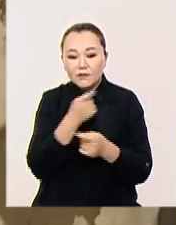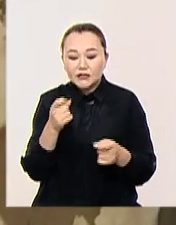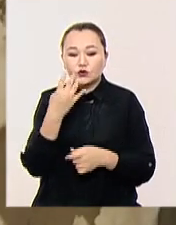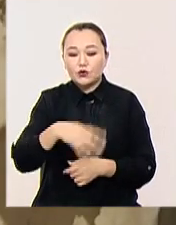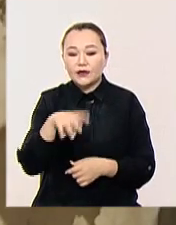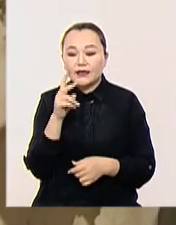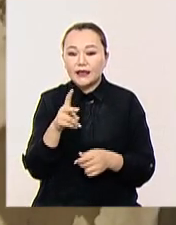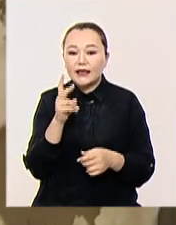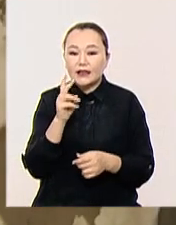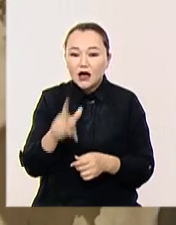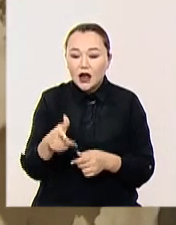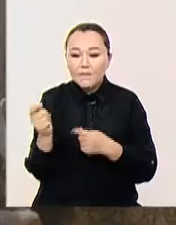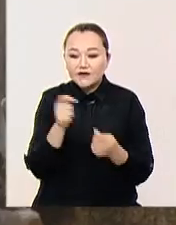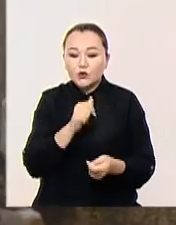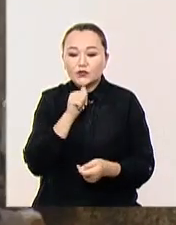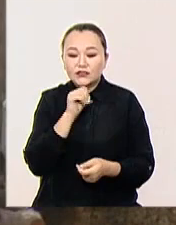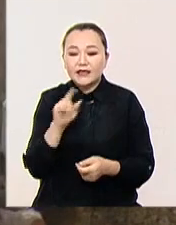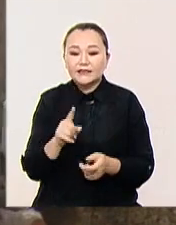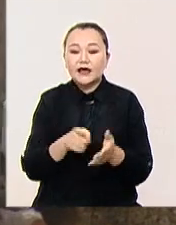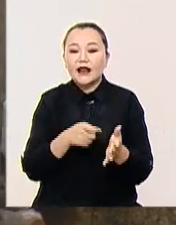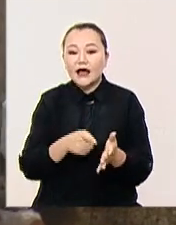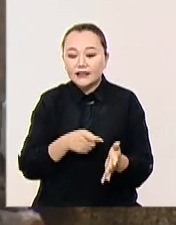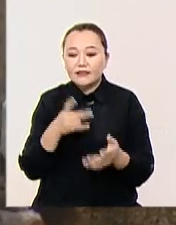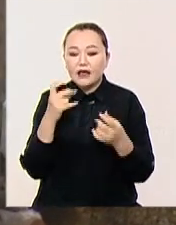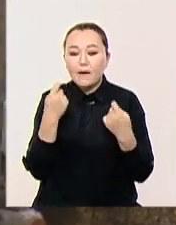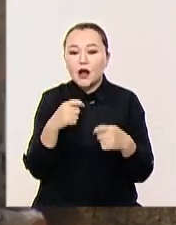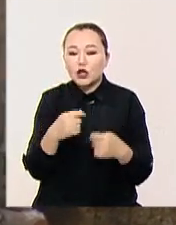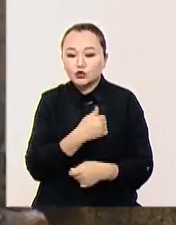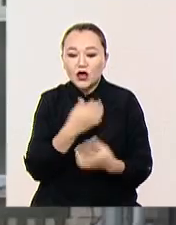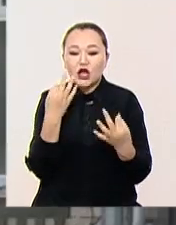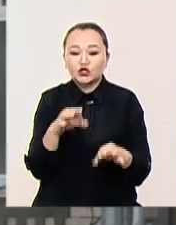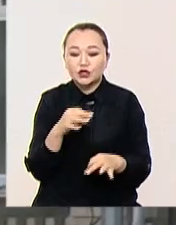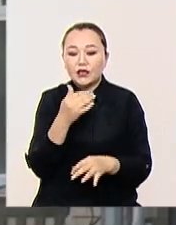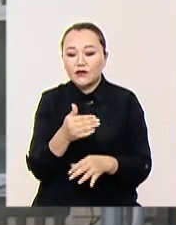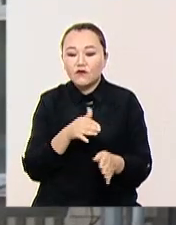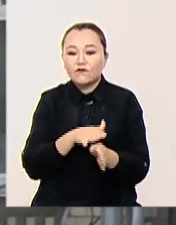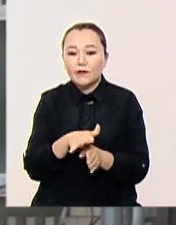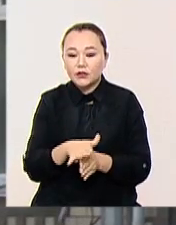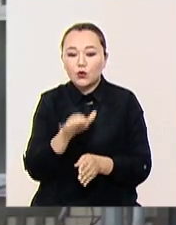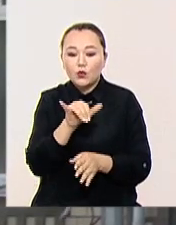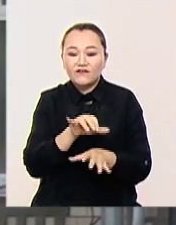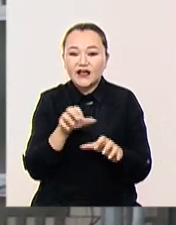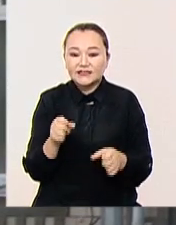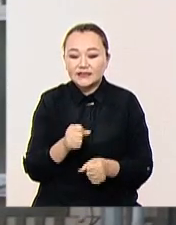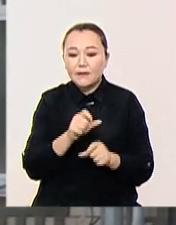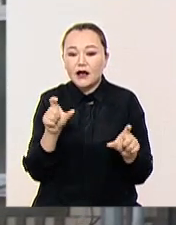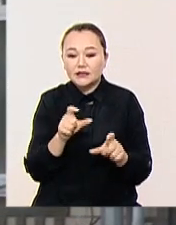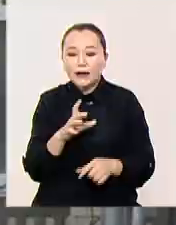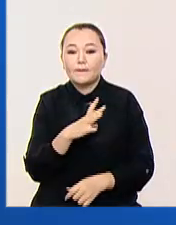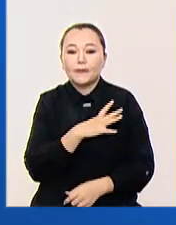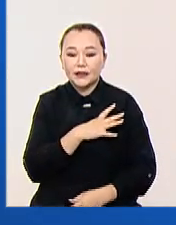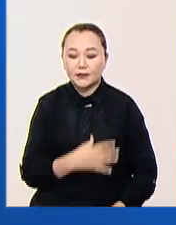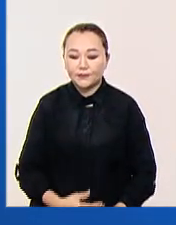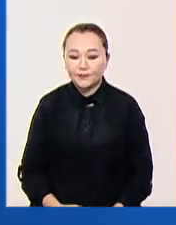40 килограммов пороха привезли в Костанай из Караганды на продажу. Разрешение на его реализацию у владельца магазина было.